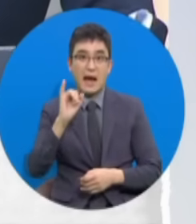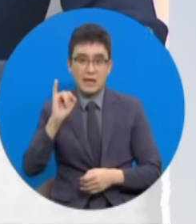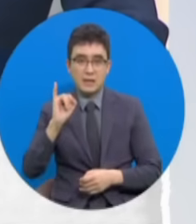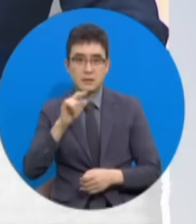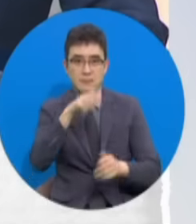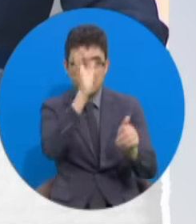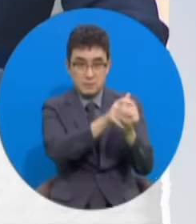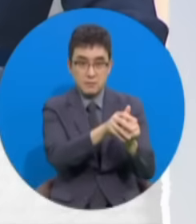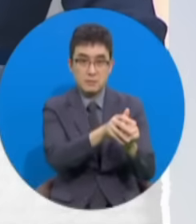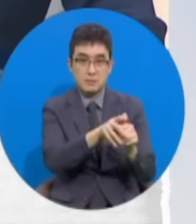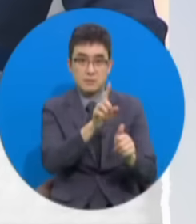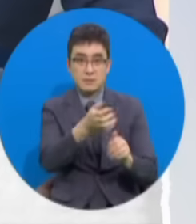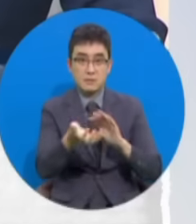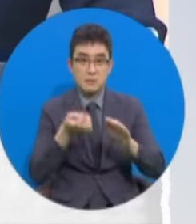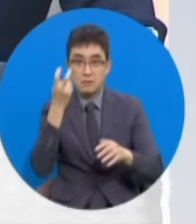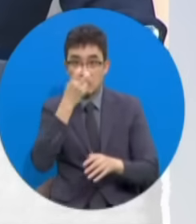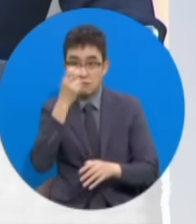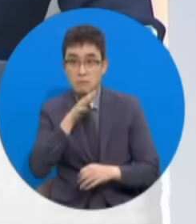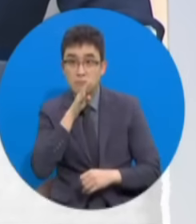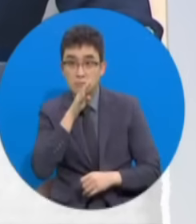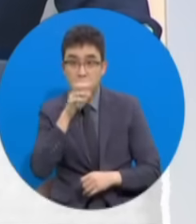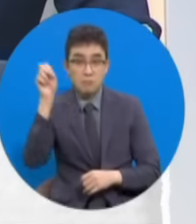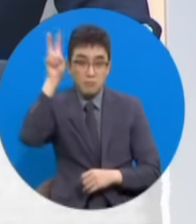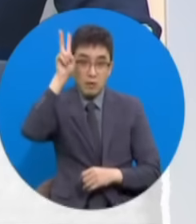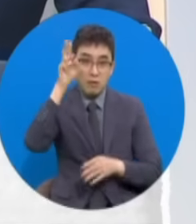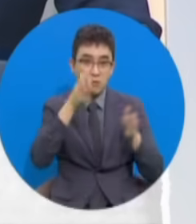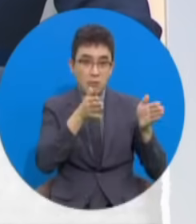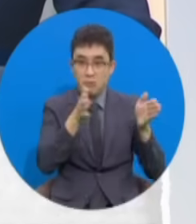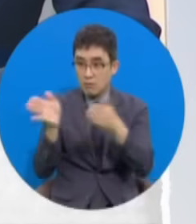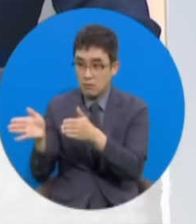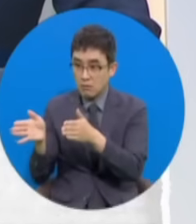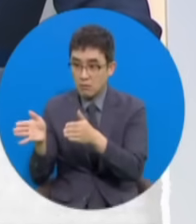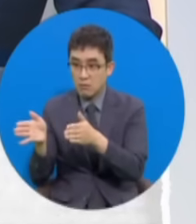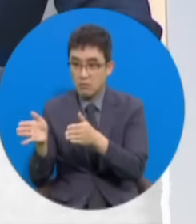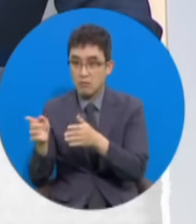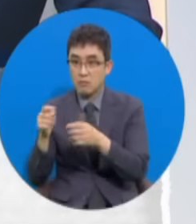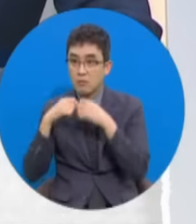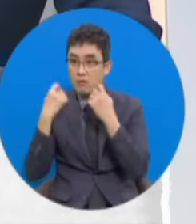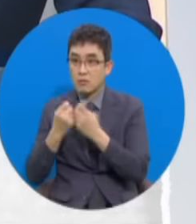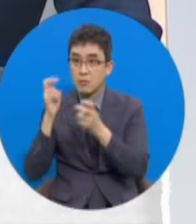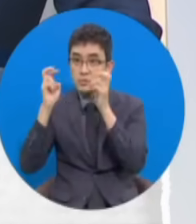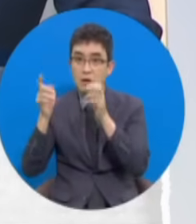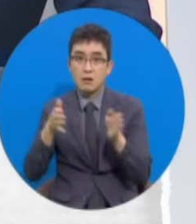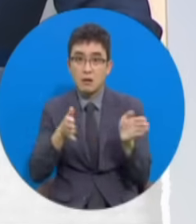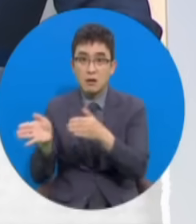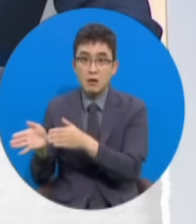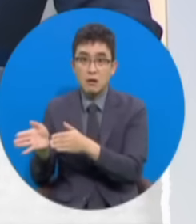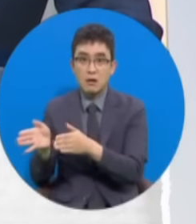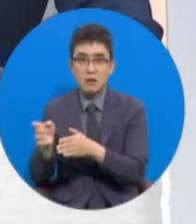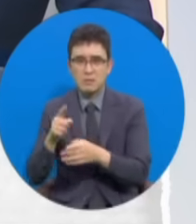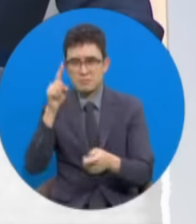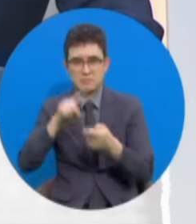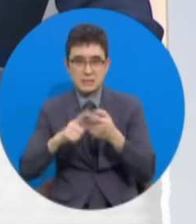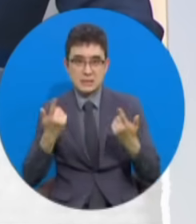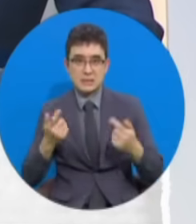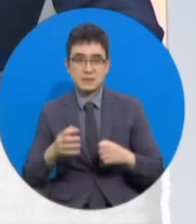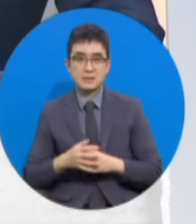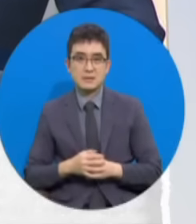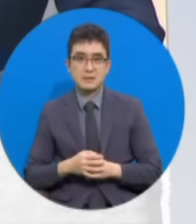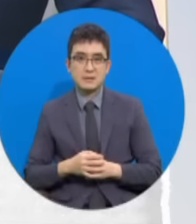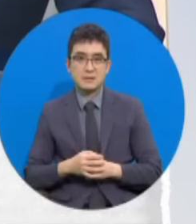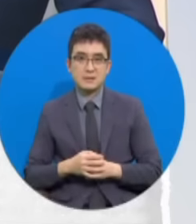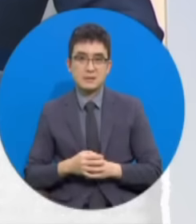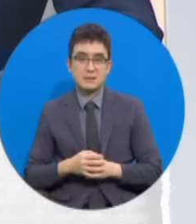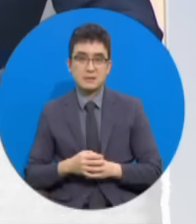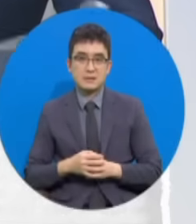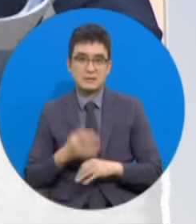예타를 거기서 하는데 예타를 받았는데 갑자기 민간업체가 들어와가지고 확 틀어버린 거 이걸 받아들일 수가 있겠냐는 거죠. 외압은 있었을 것이다. 그리고